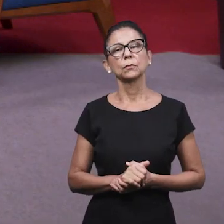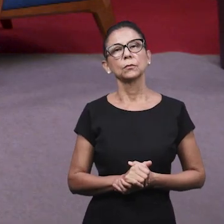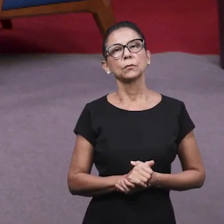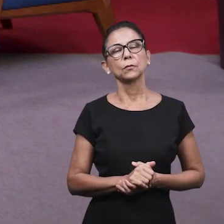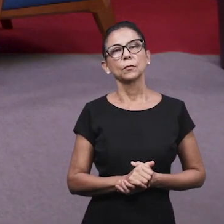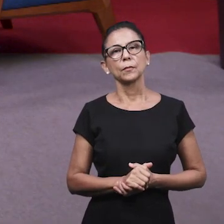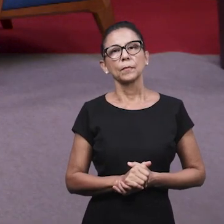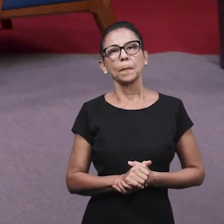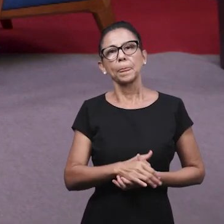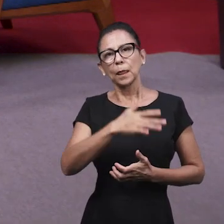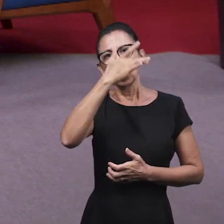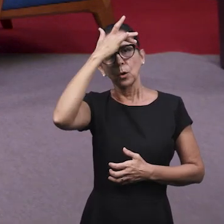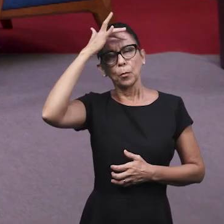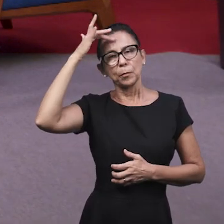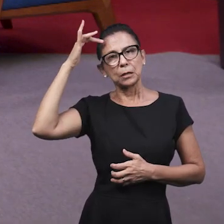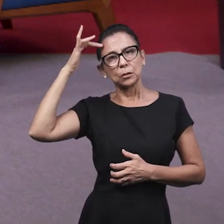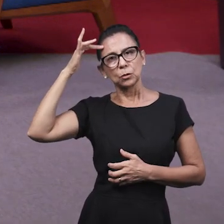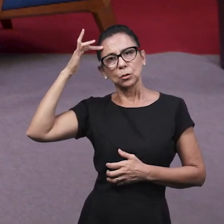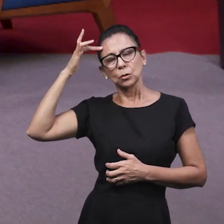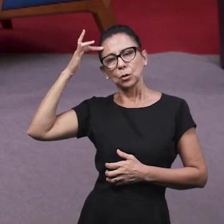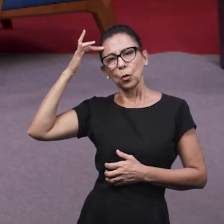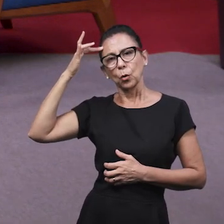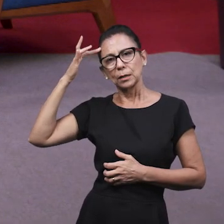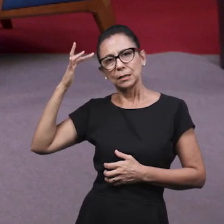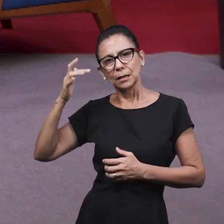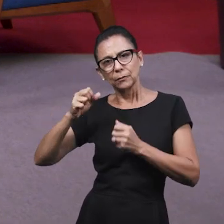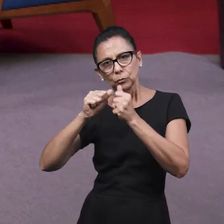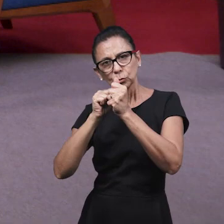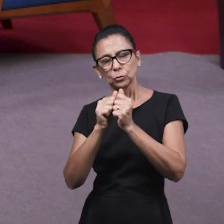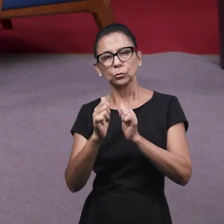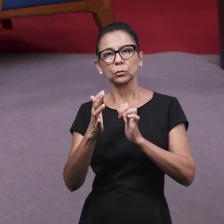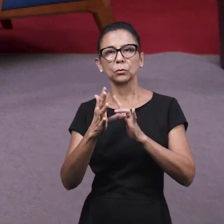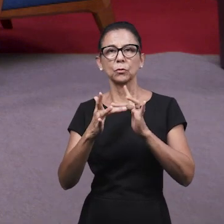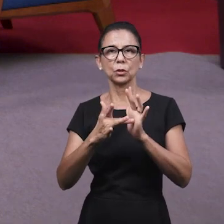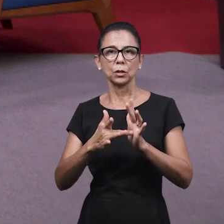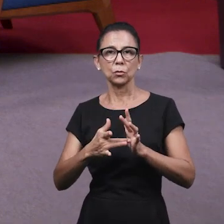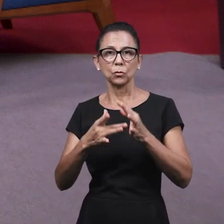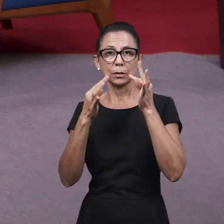Ils sont les témoins qui ont vécu avec eux,